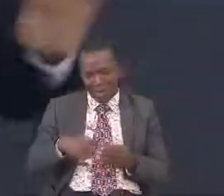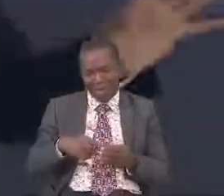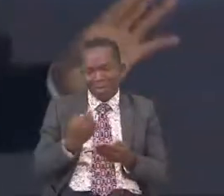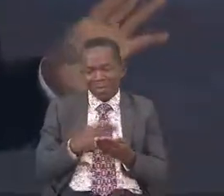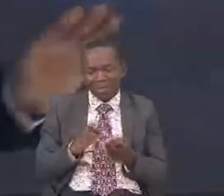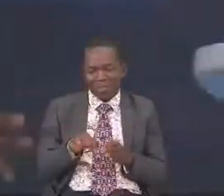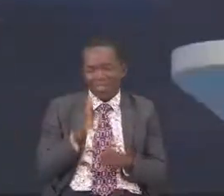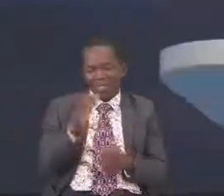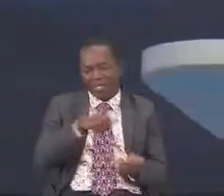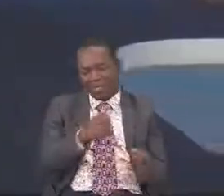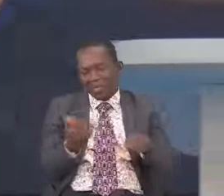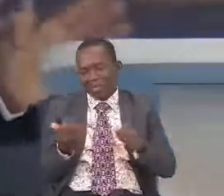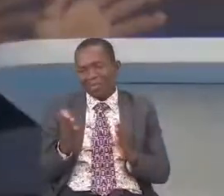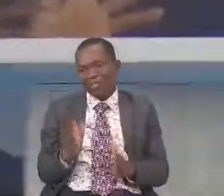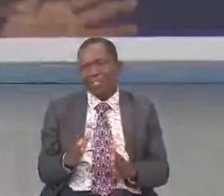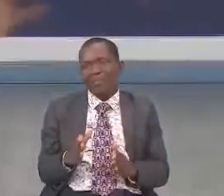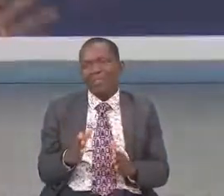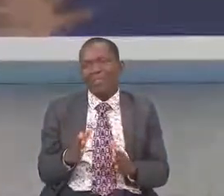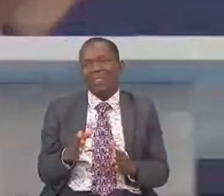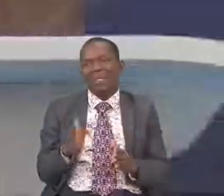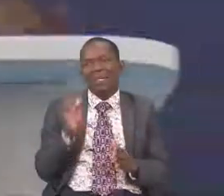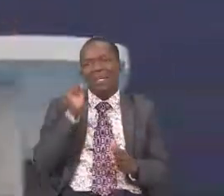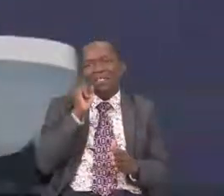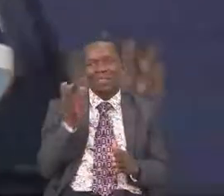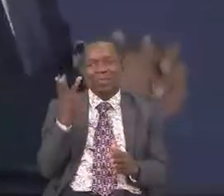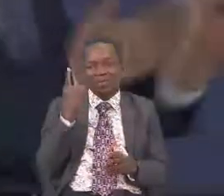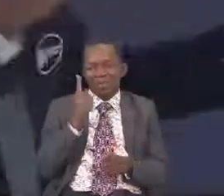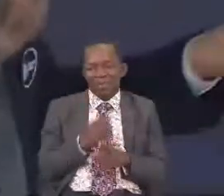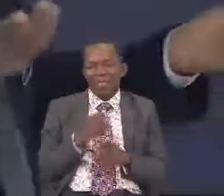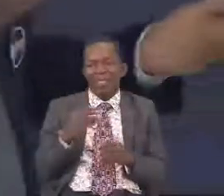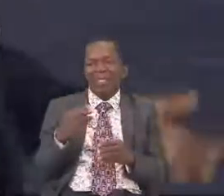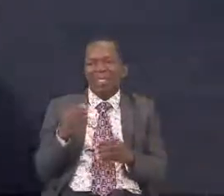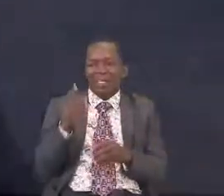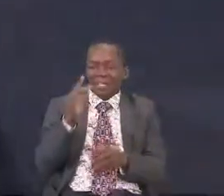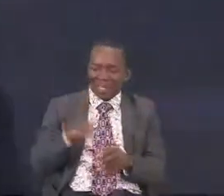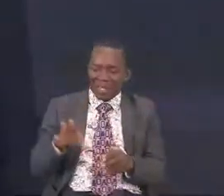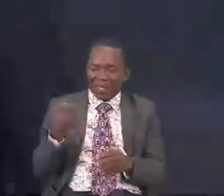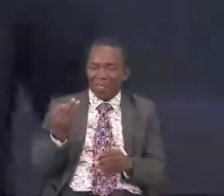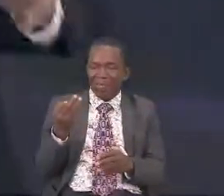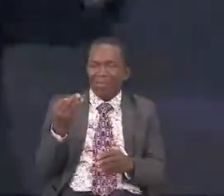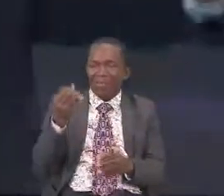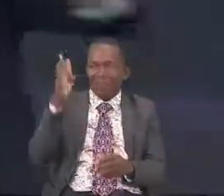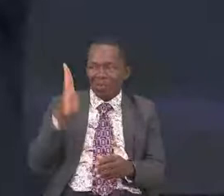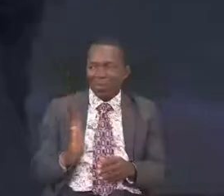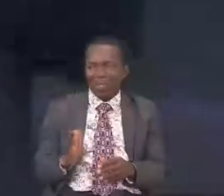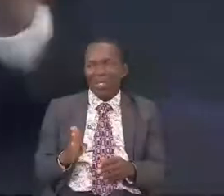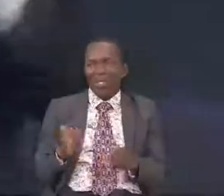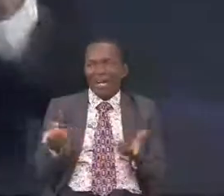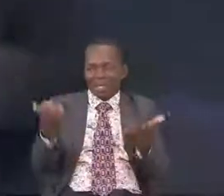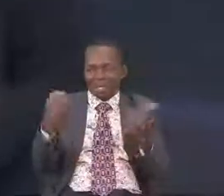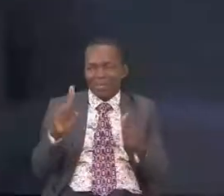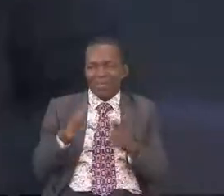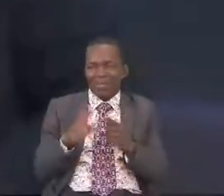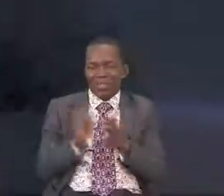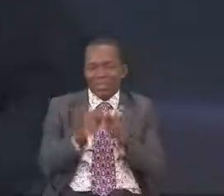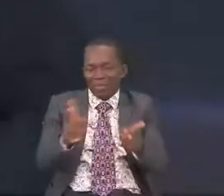tout. Elle était un enfant de Dieu simplement. Et ils sont venus à la place publique du village. Et les gens s'étaient rassemblés